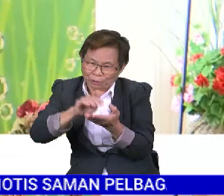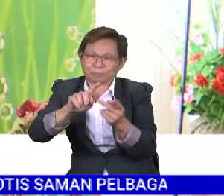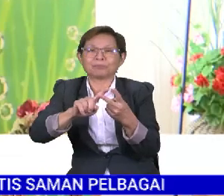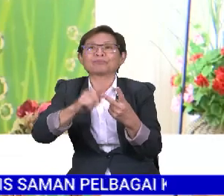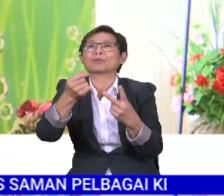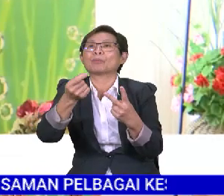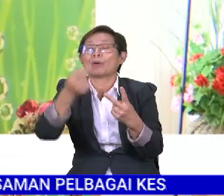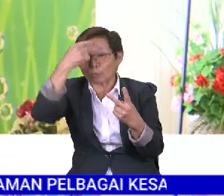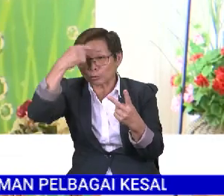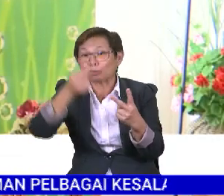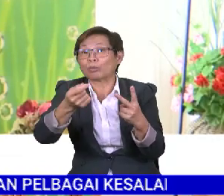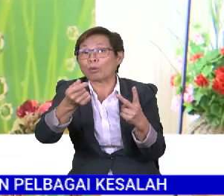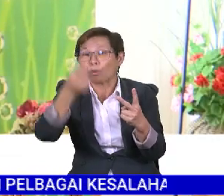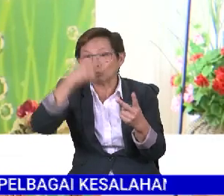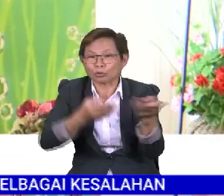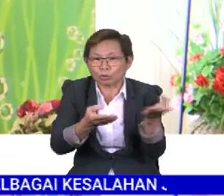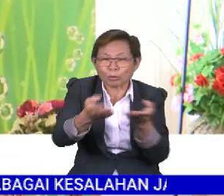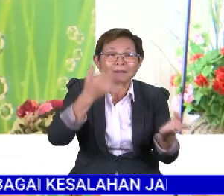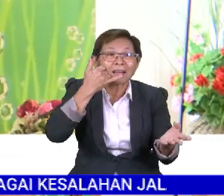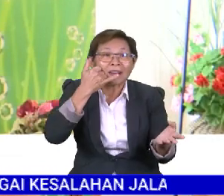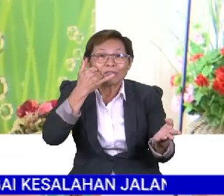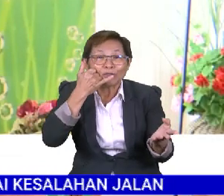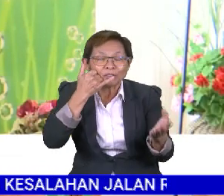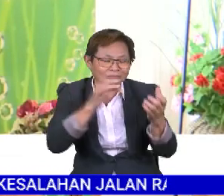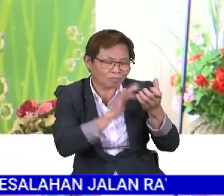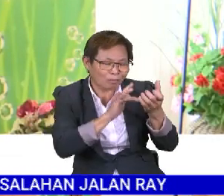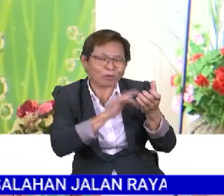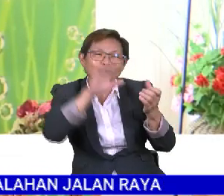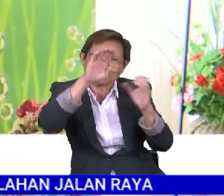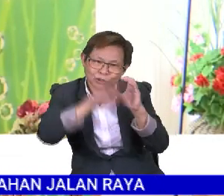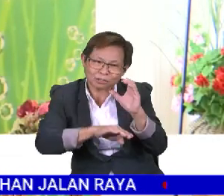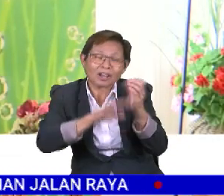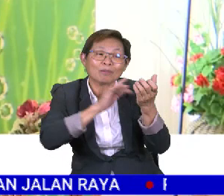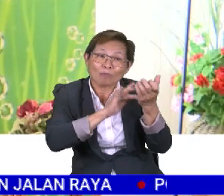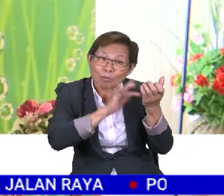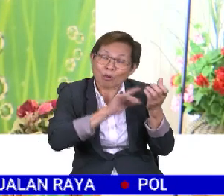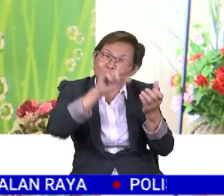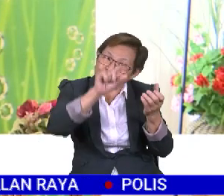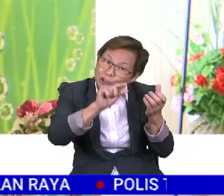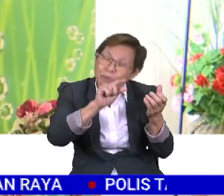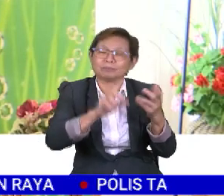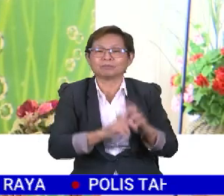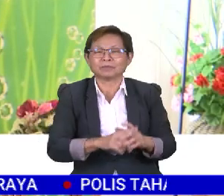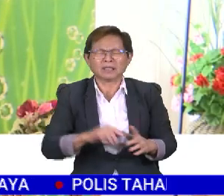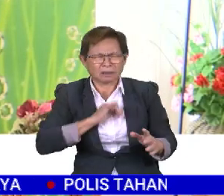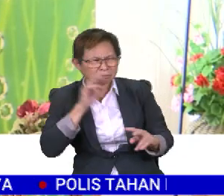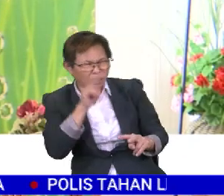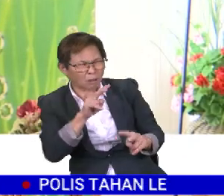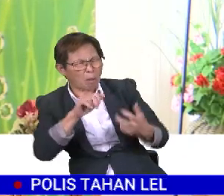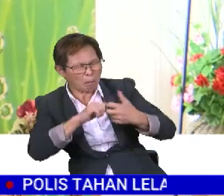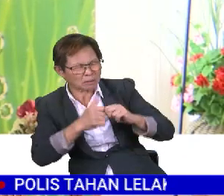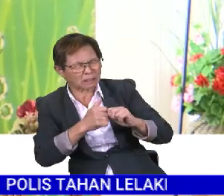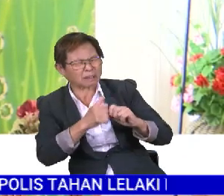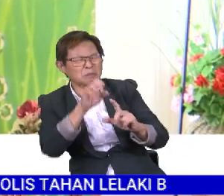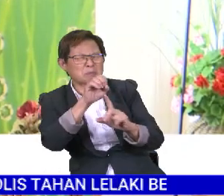cost untuk pribadi dan saya tengok ada masalah capaian